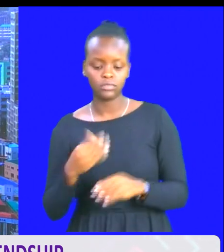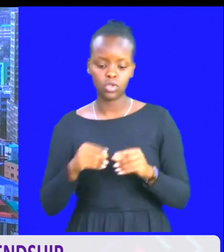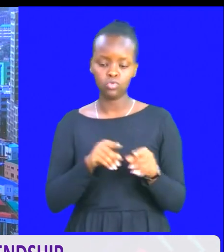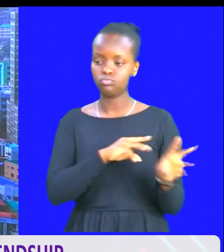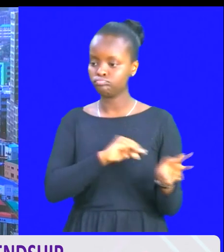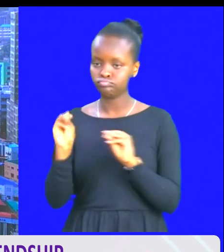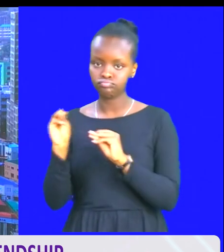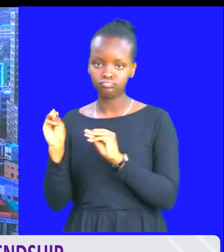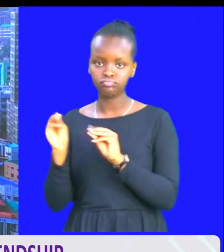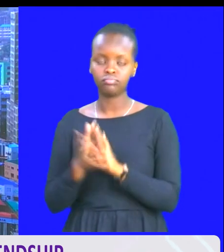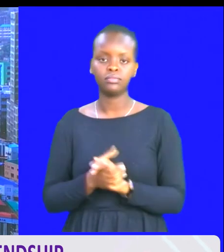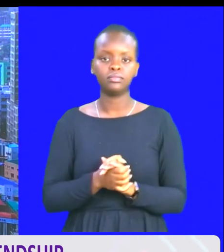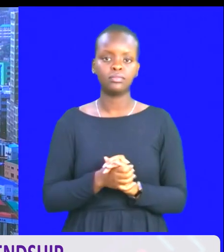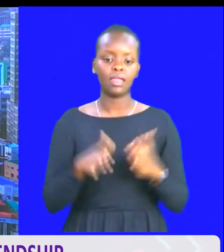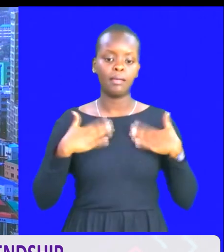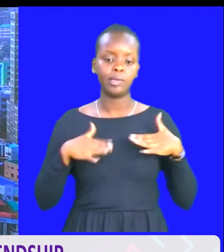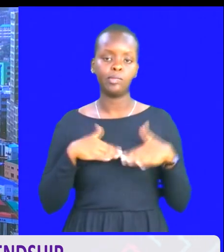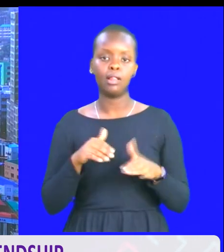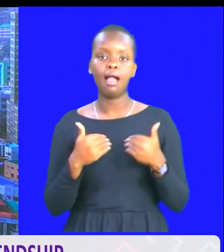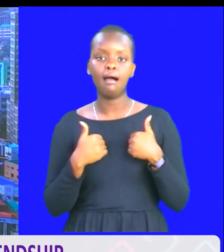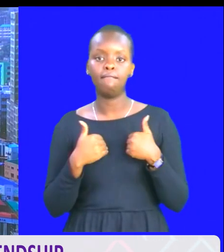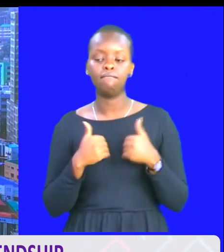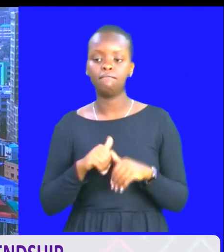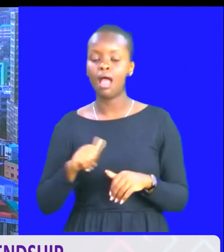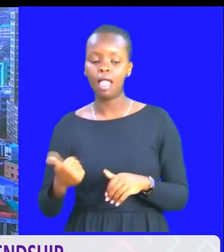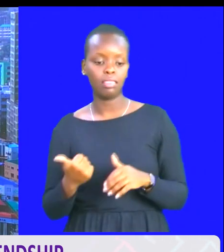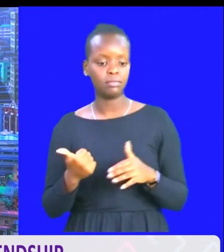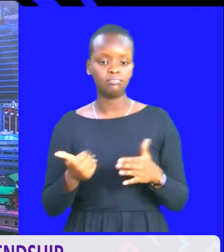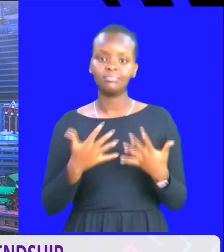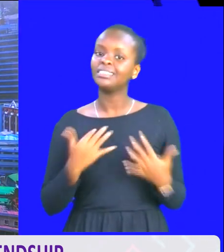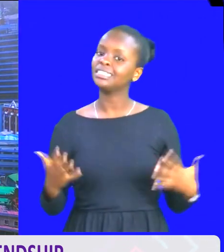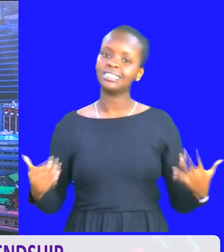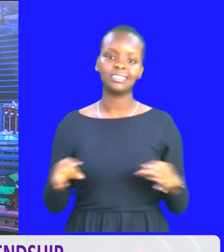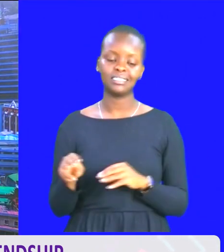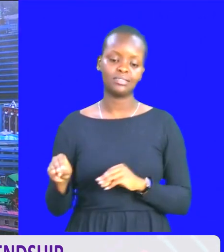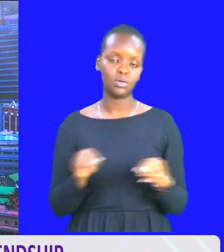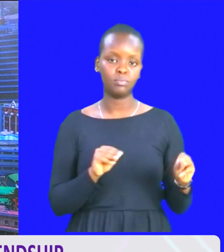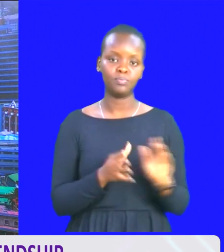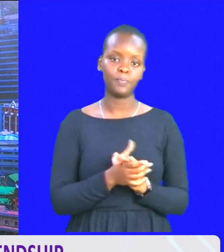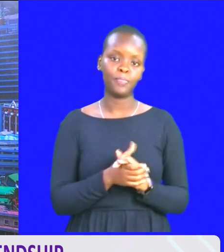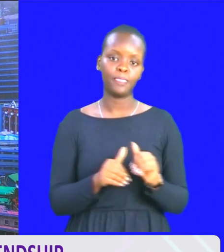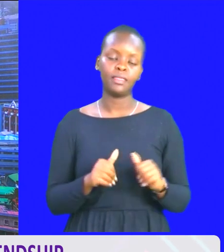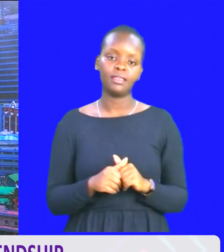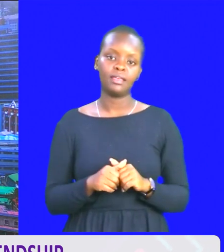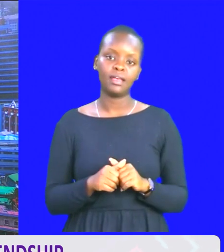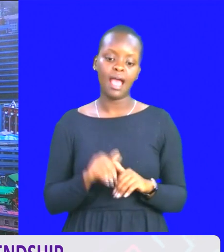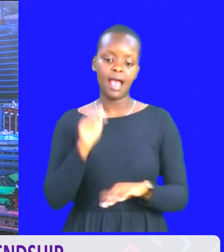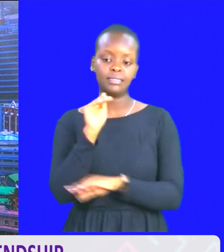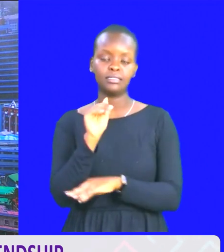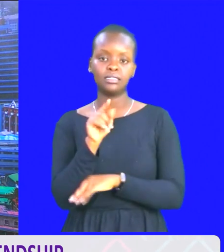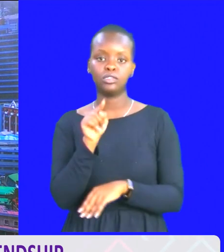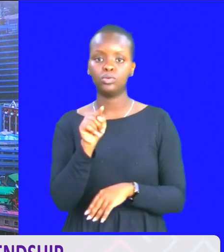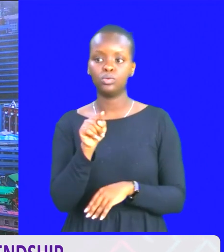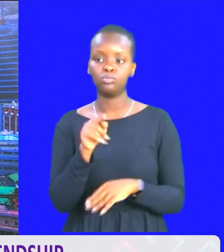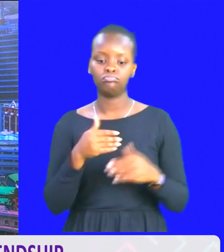mtu because people have their own thing going on. Lazima, we're not asking you kwetu wanze kufungua roho